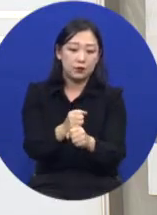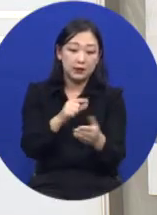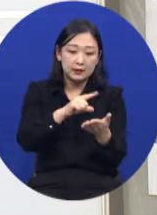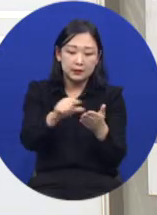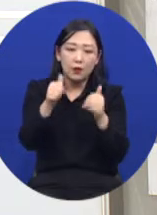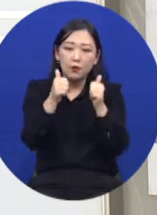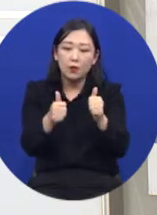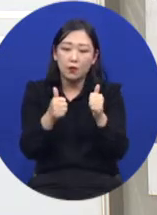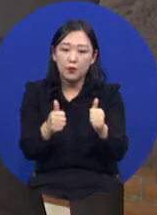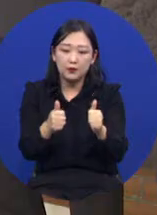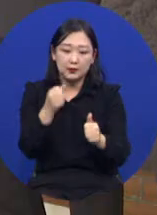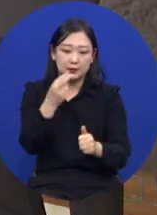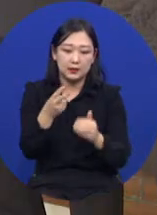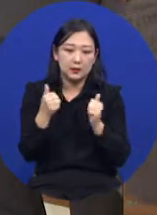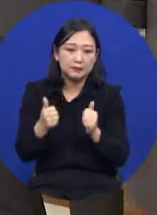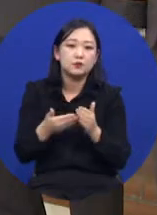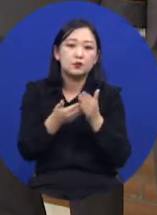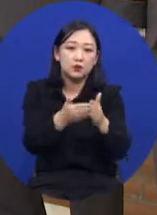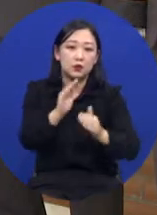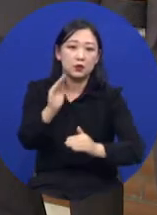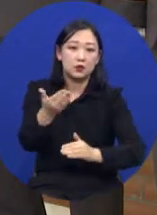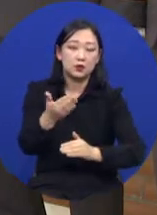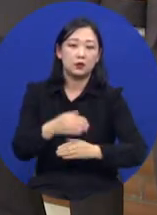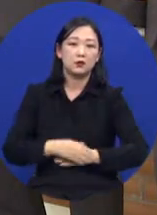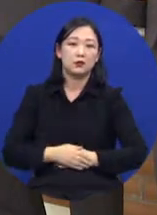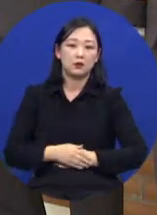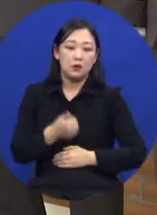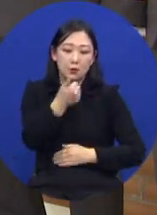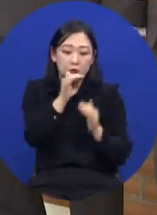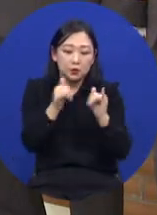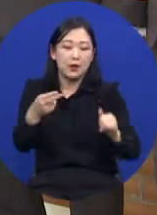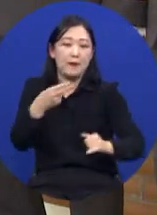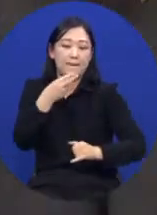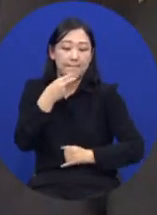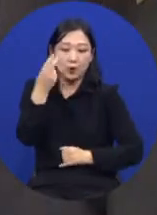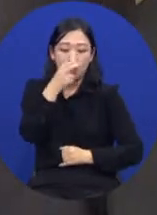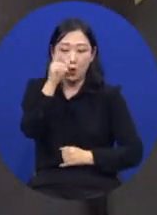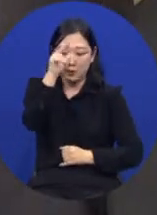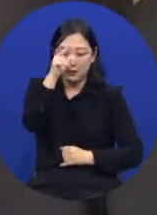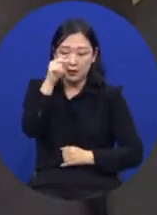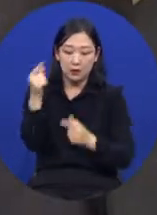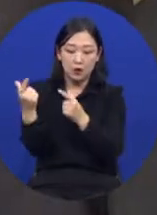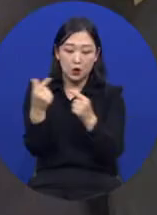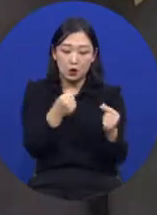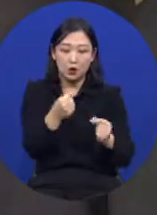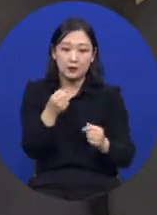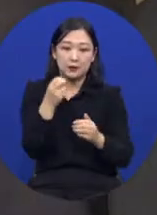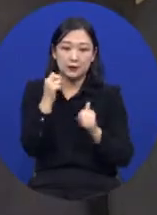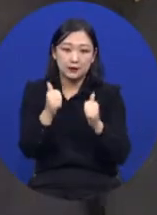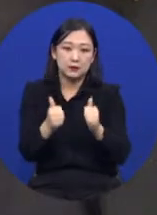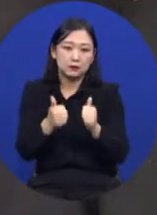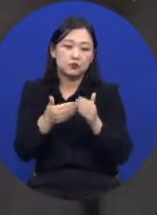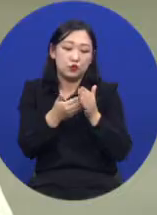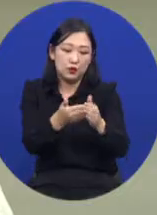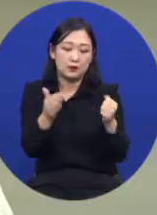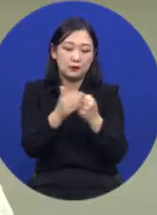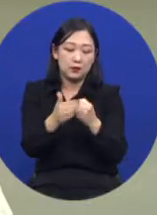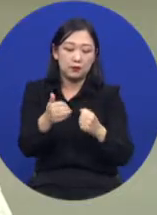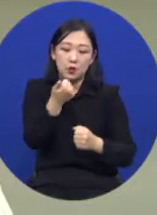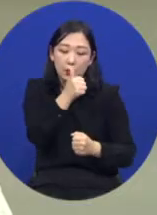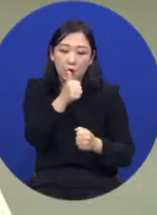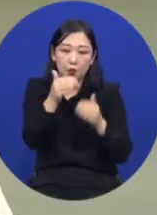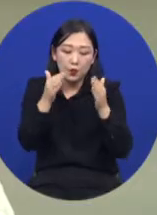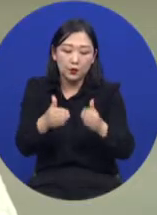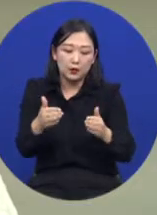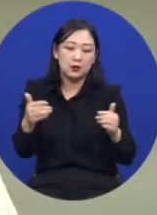재심을 청구하게 됩니다. 직권 재심은 변호사 없이 검찰이 일괄적으로 재심을 청구하기 때문에 변론 기간이